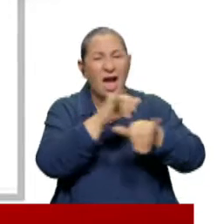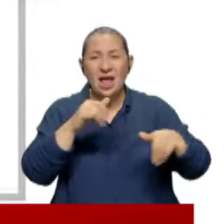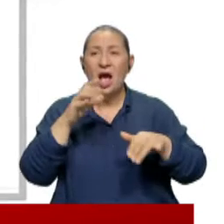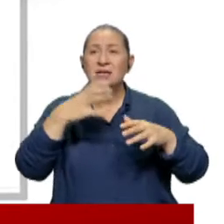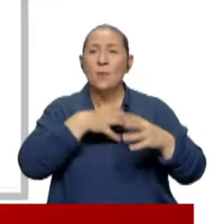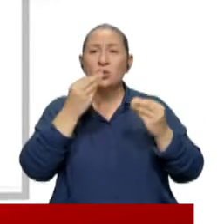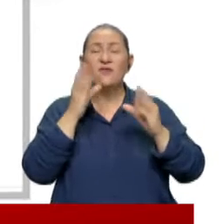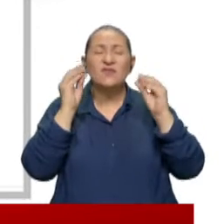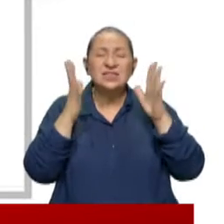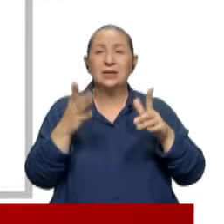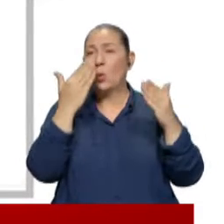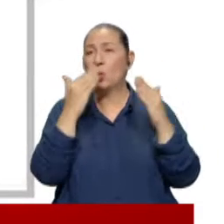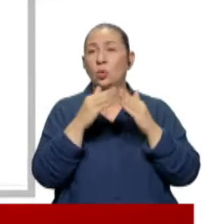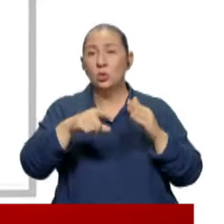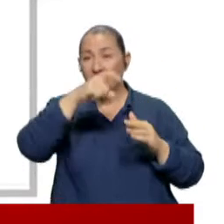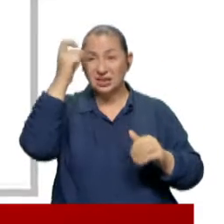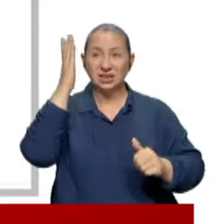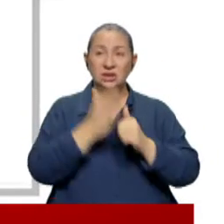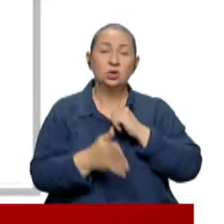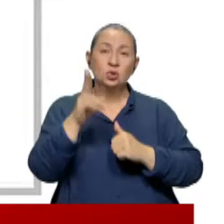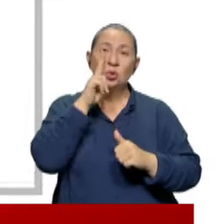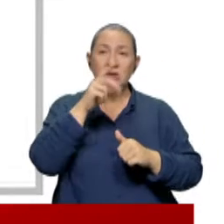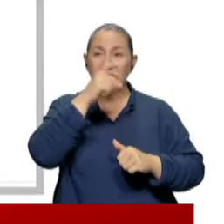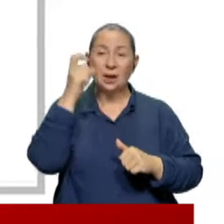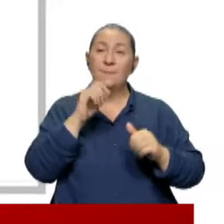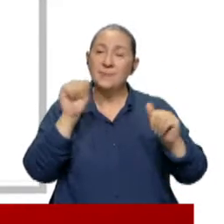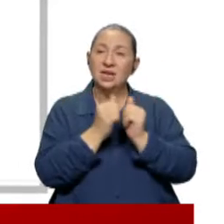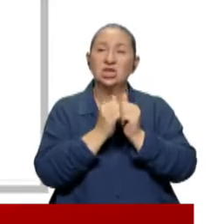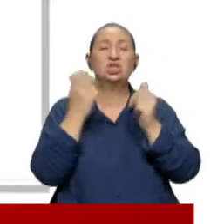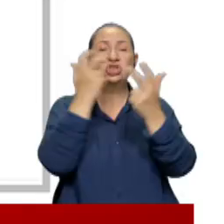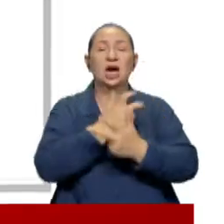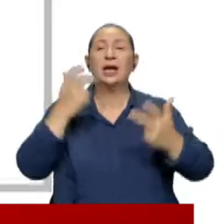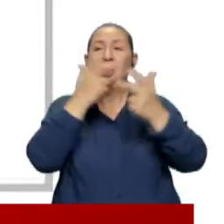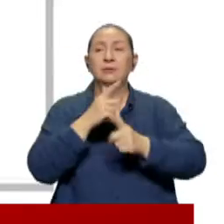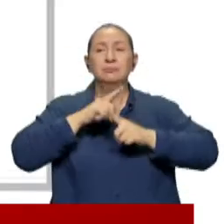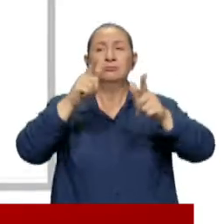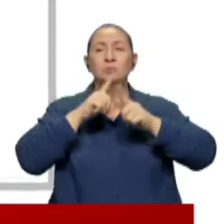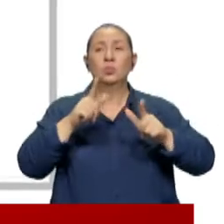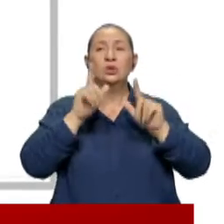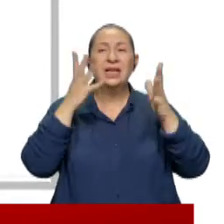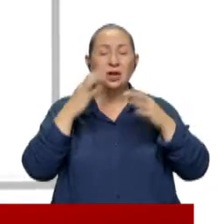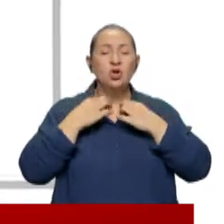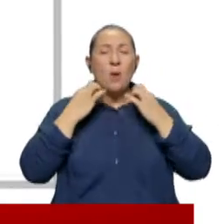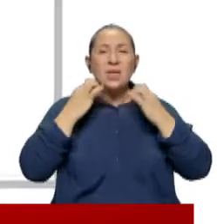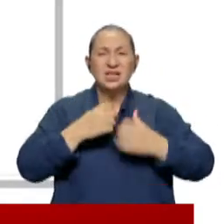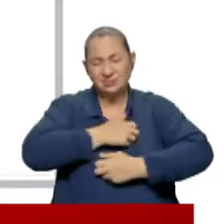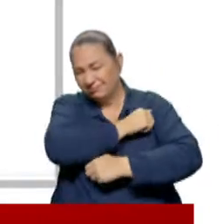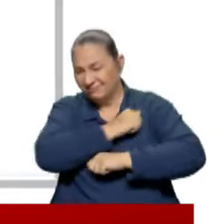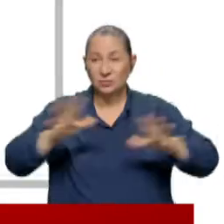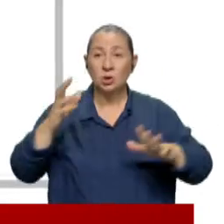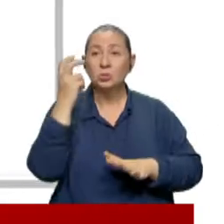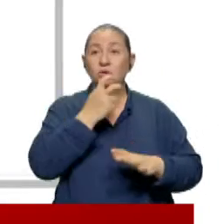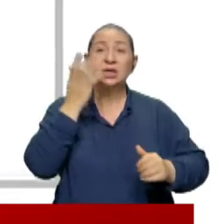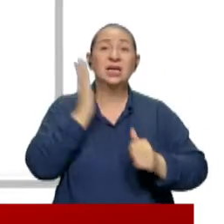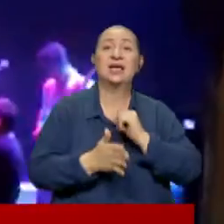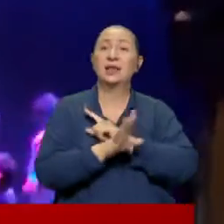şeye fazlasıyla lâyıktır bu yaz yasaklılığı son yazıdır birlikte şarkılar söyleye söyleye bu deli gömleğini yırtıp atacağız